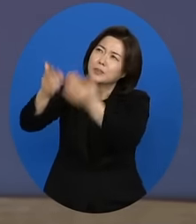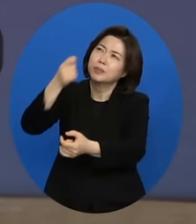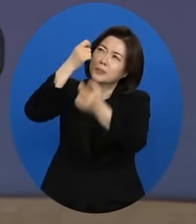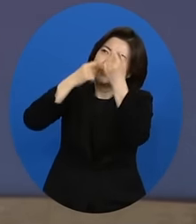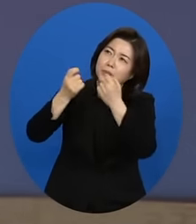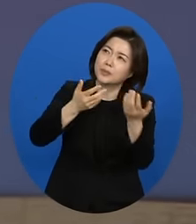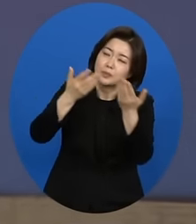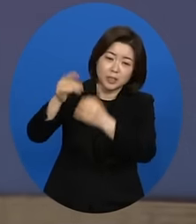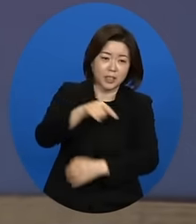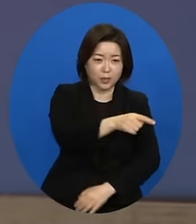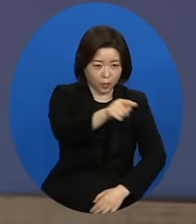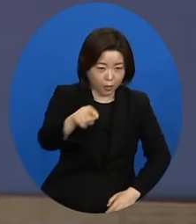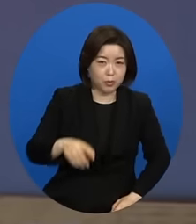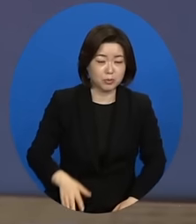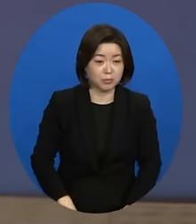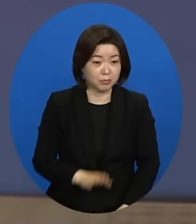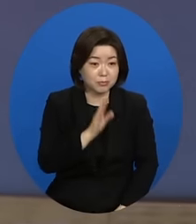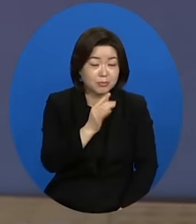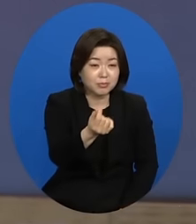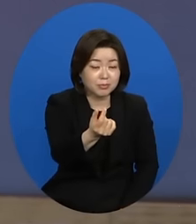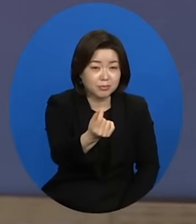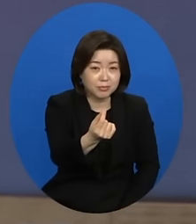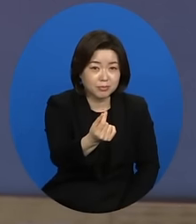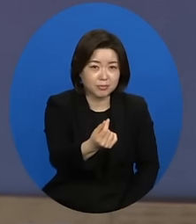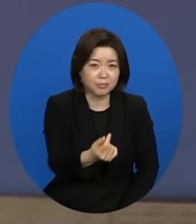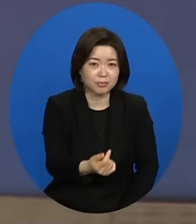여러분 아닌가요?